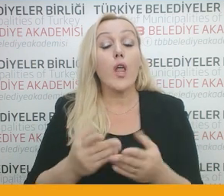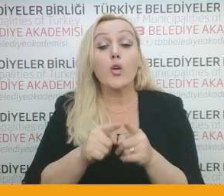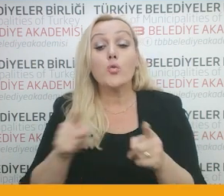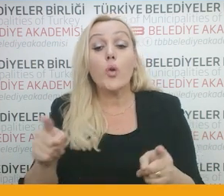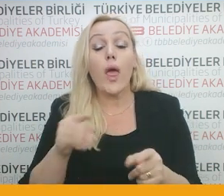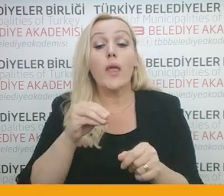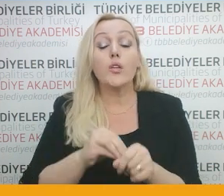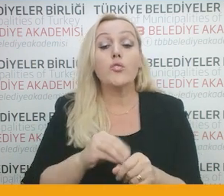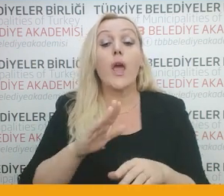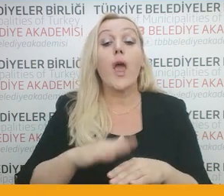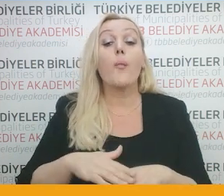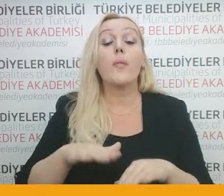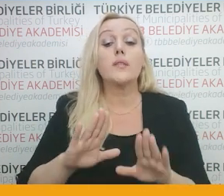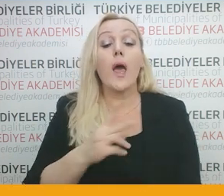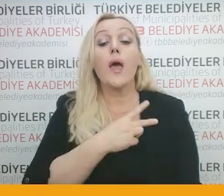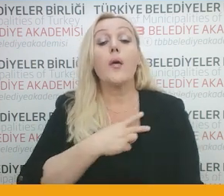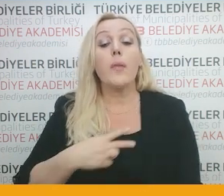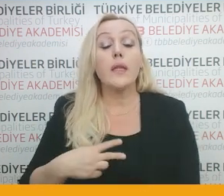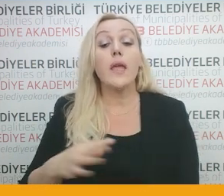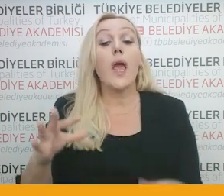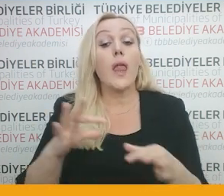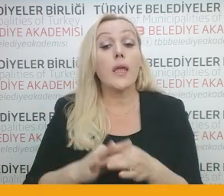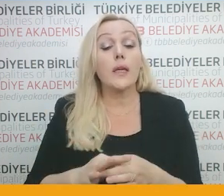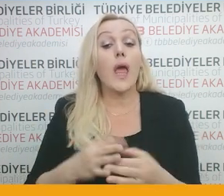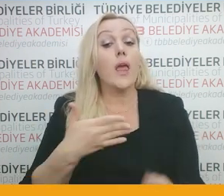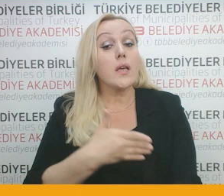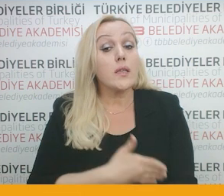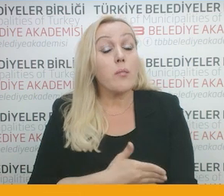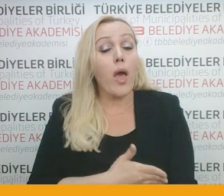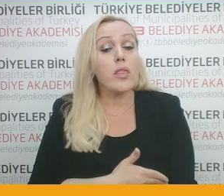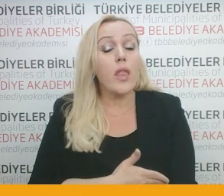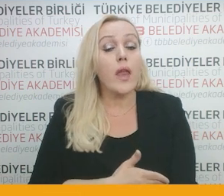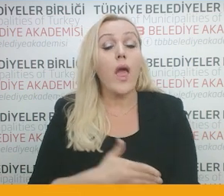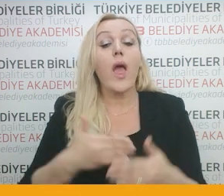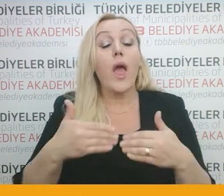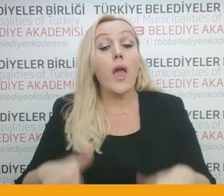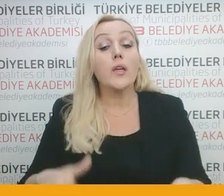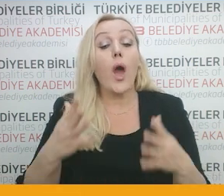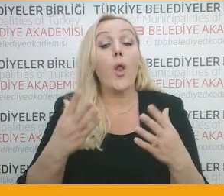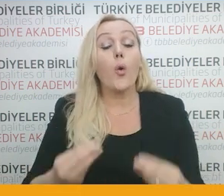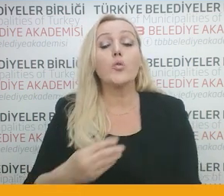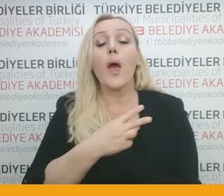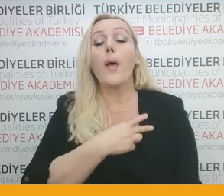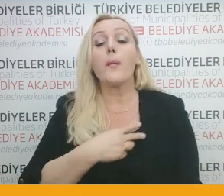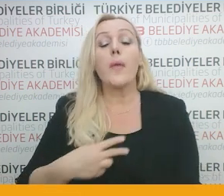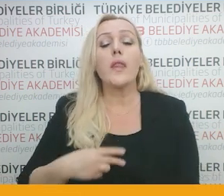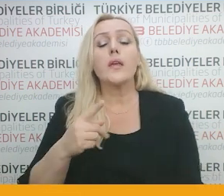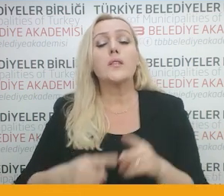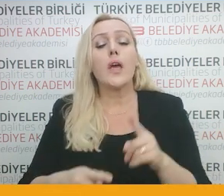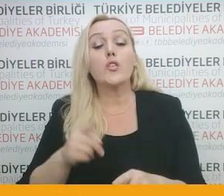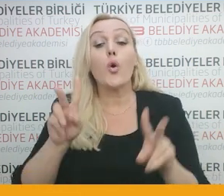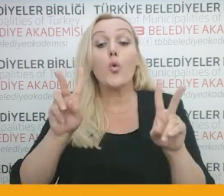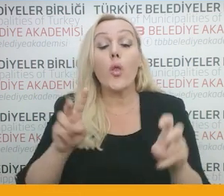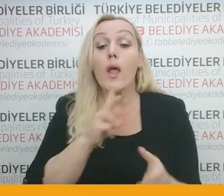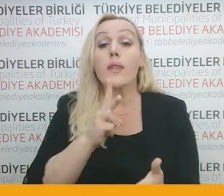eder ve bu durum belediyeye ait işleri sekteye veya gecikmeye uğratırsa belediyeye verilen görevle ilgisi olmayan siyasi konuları karar